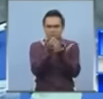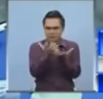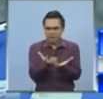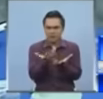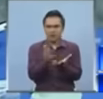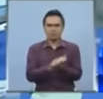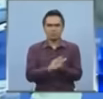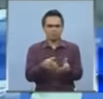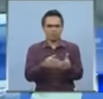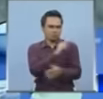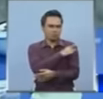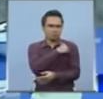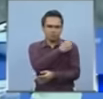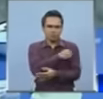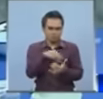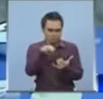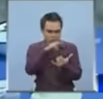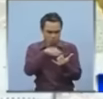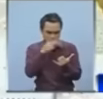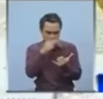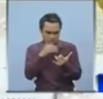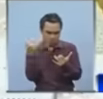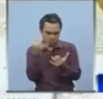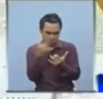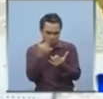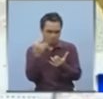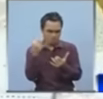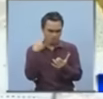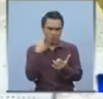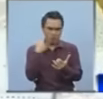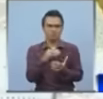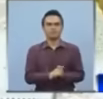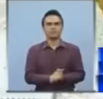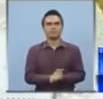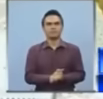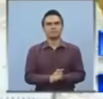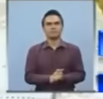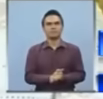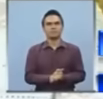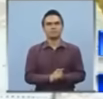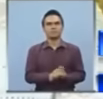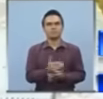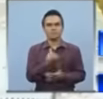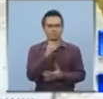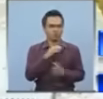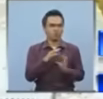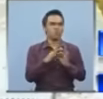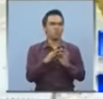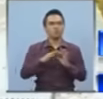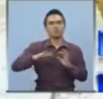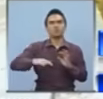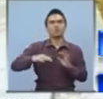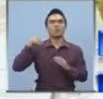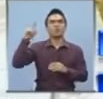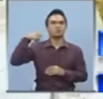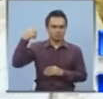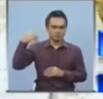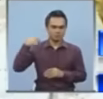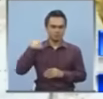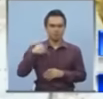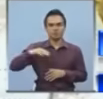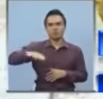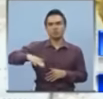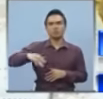ก็ยังงงหมอมาตรวจ 2-3ครั้งนะก็ไม่ก็อาจจะเป็นห่วงน้องสาวอีกคนก็ได้มาฮะลูกคนเล็กค่ะ